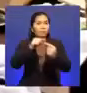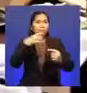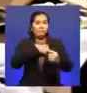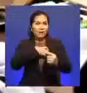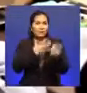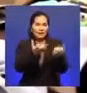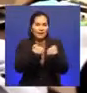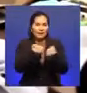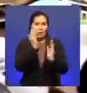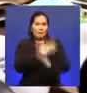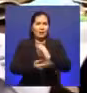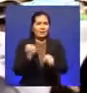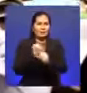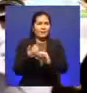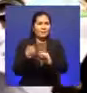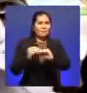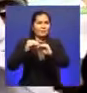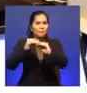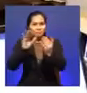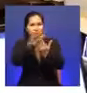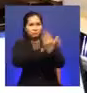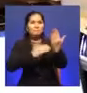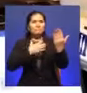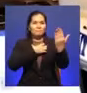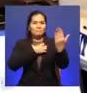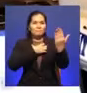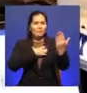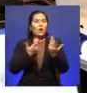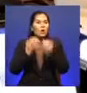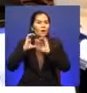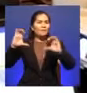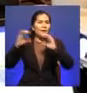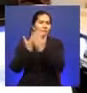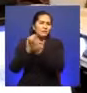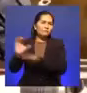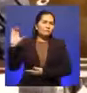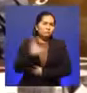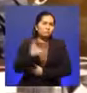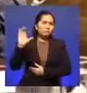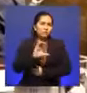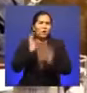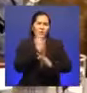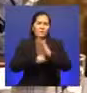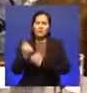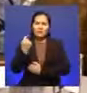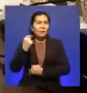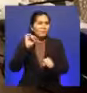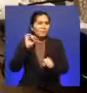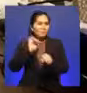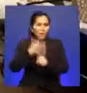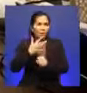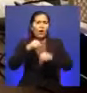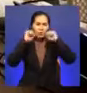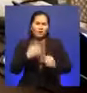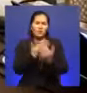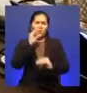างงานคนพิการเนี่ยให้มันครอบคลุมทั้งประเทศเรารอรัฐมาอุดหนุนเงินให้คนพิการไม่ได้จะอนุมัติโครงการง